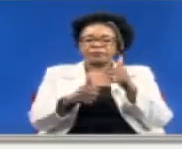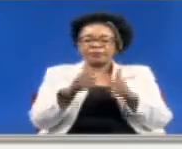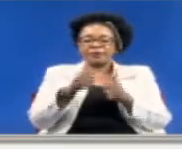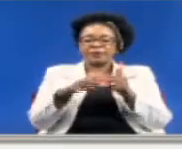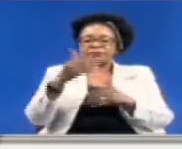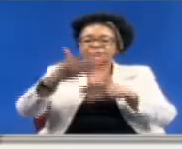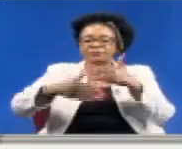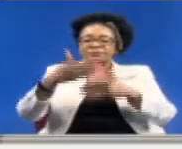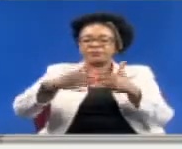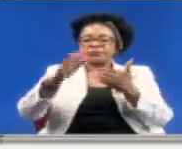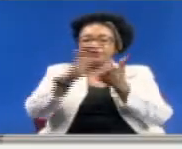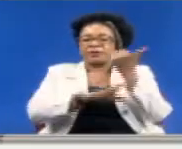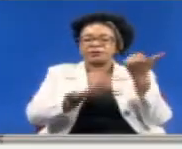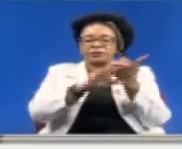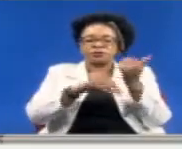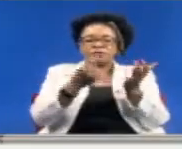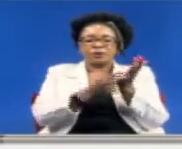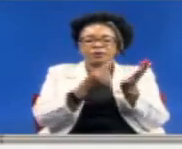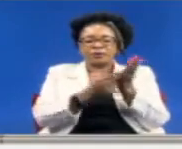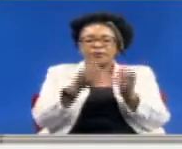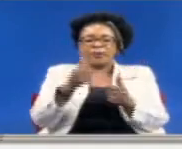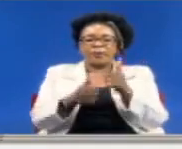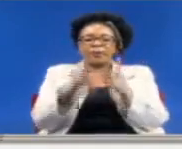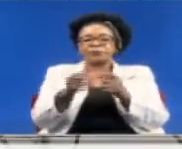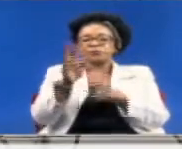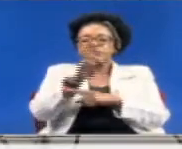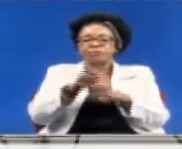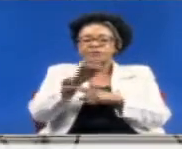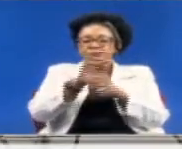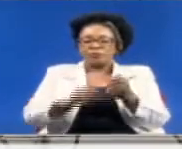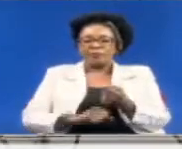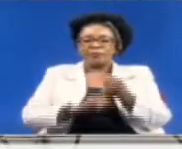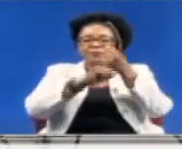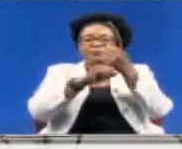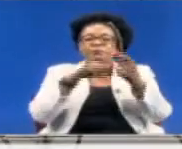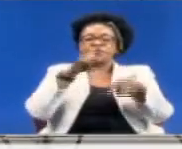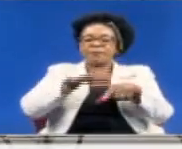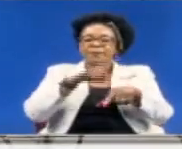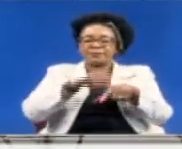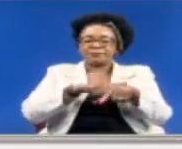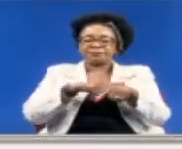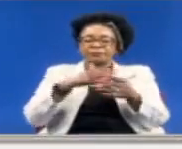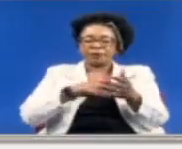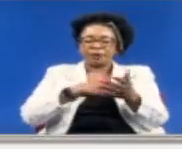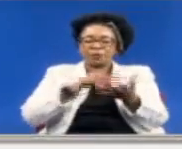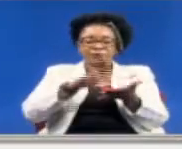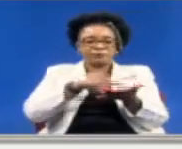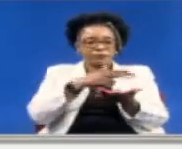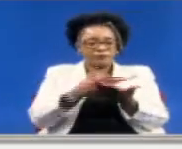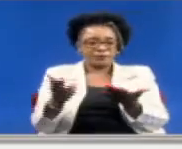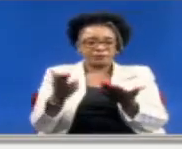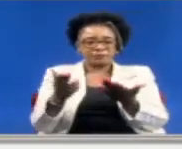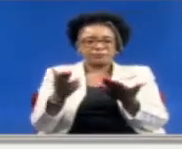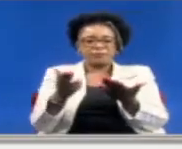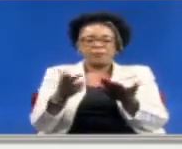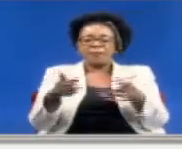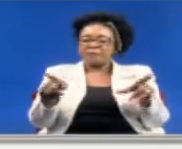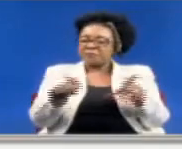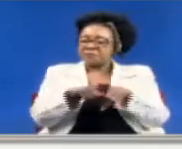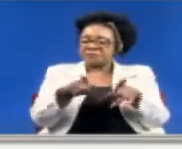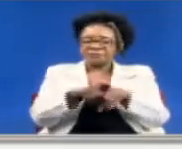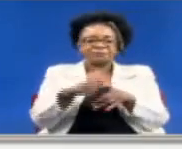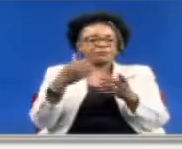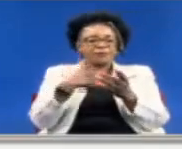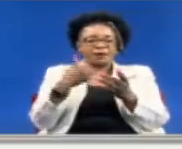Uganda, ambao hutumika kuikurupusha mitambo wakati mifumo ya humu nchini imepata kasoro, pia umekuwa na kasumba